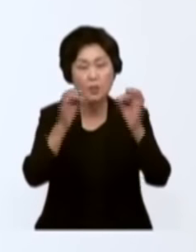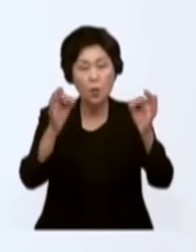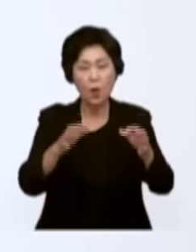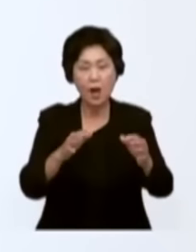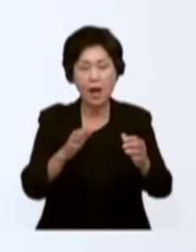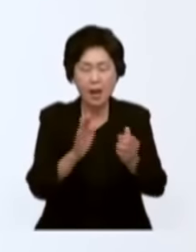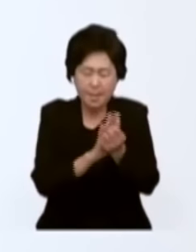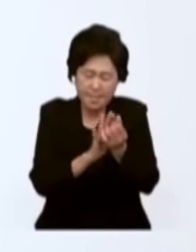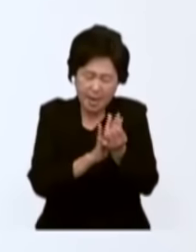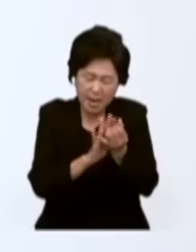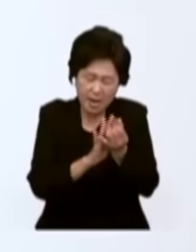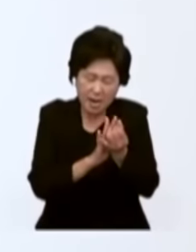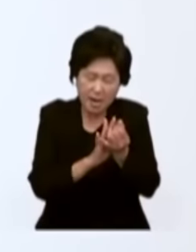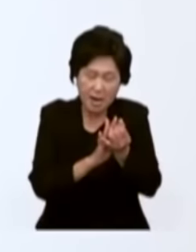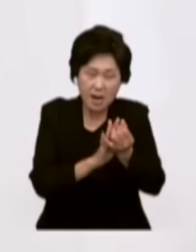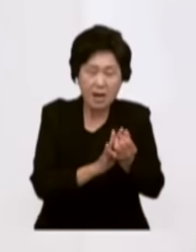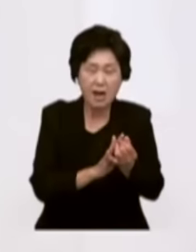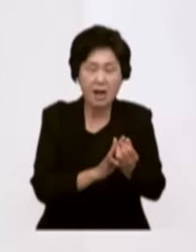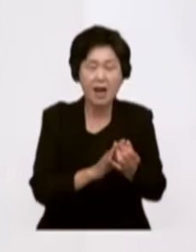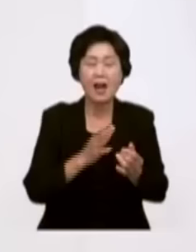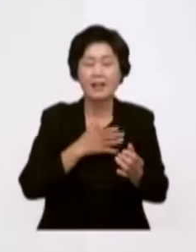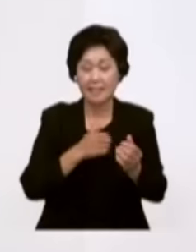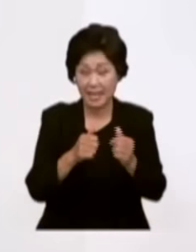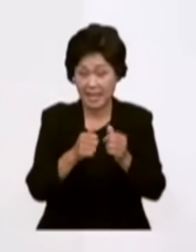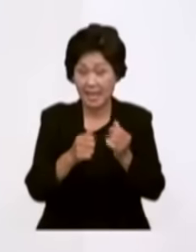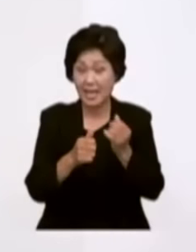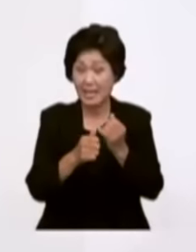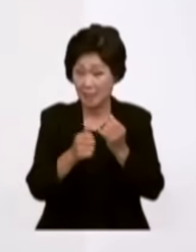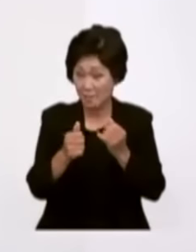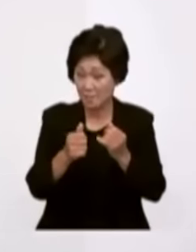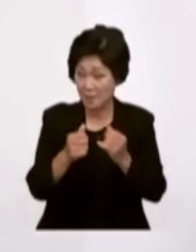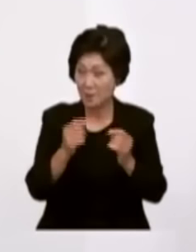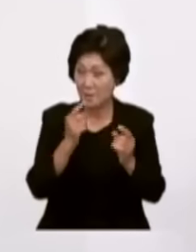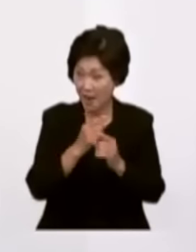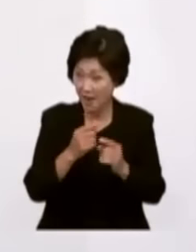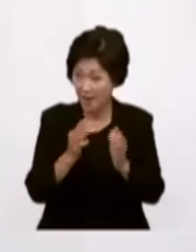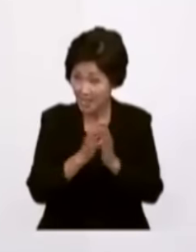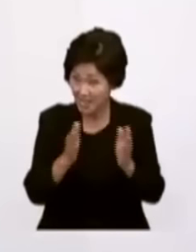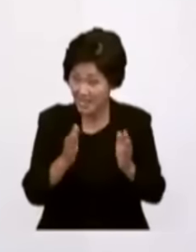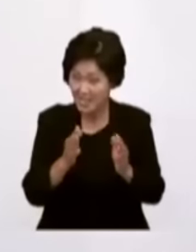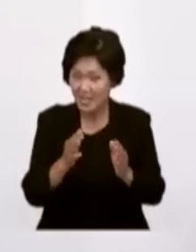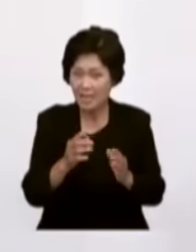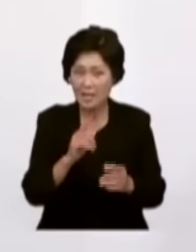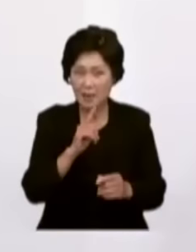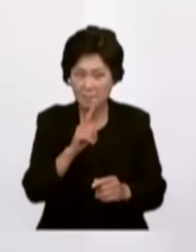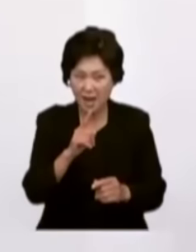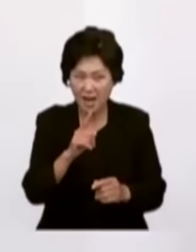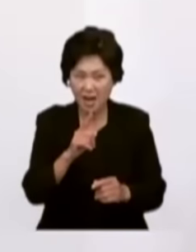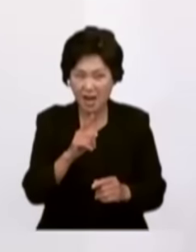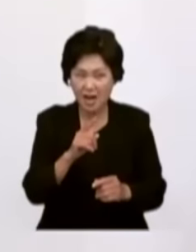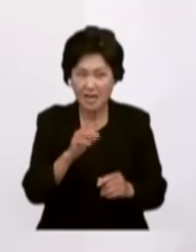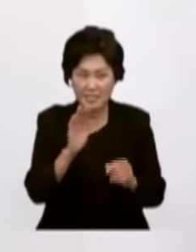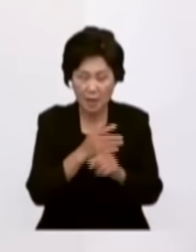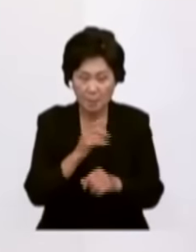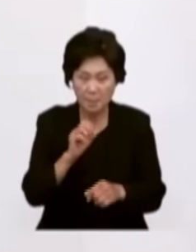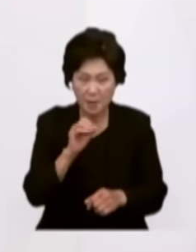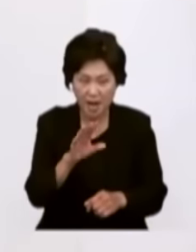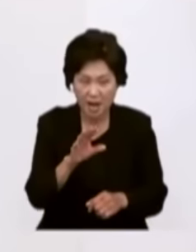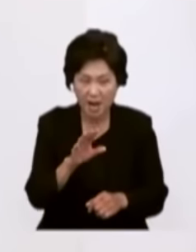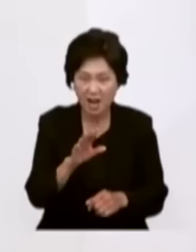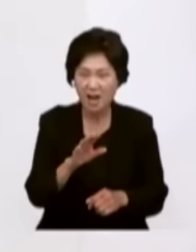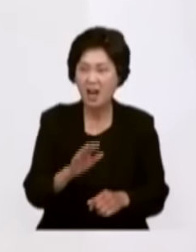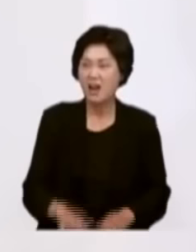근데 21일째 되면 또 내가 확 나도 모르게 말이 혼나온다 그러면 아이고 내가 너 얼마나 가나 봤다 그래 아이고 새벽기도